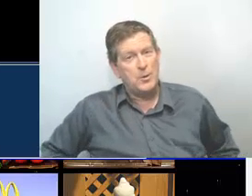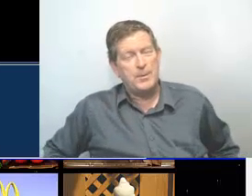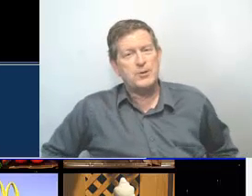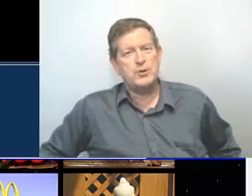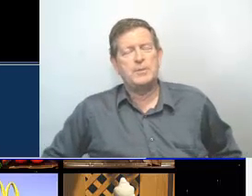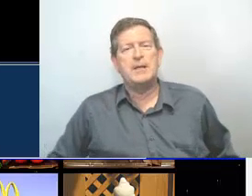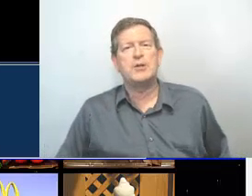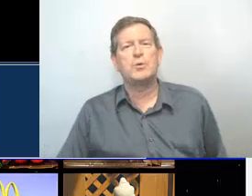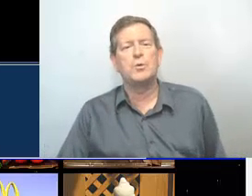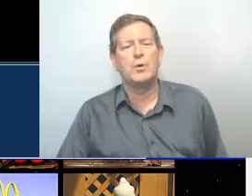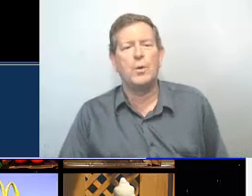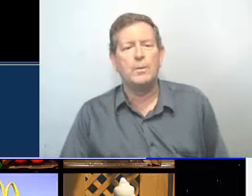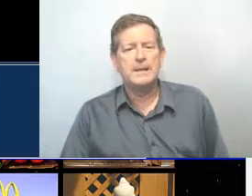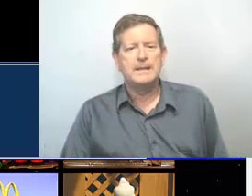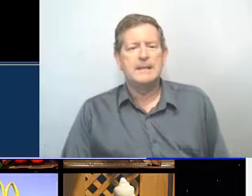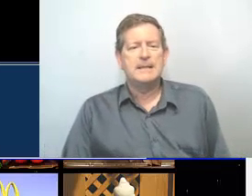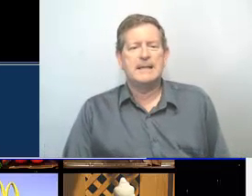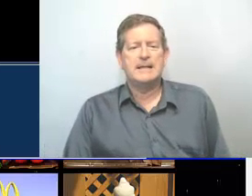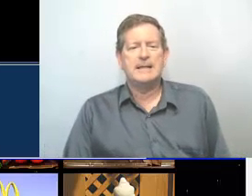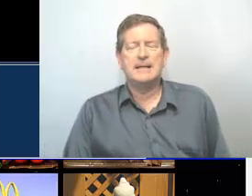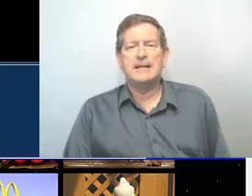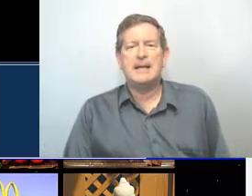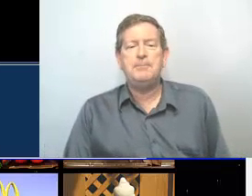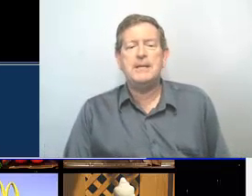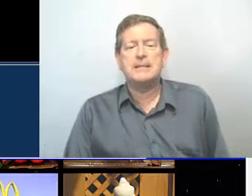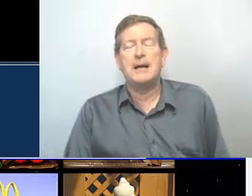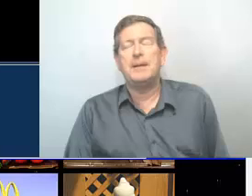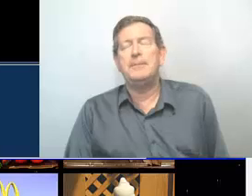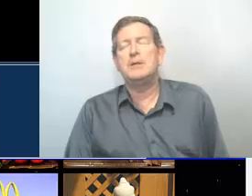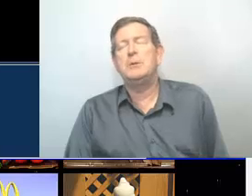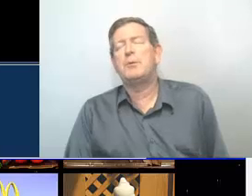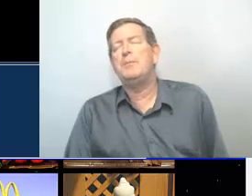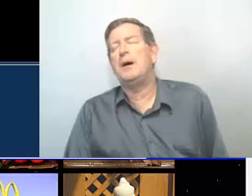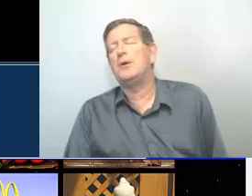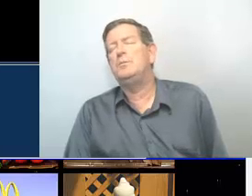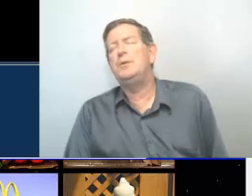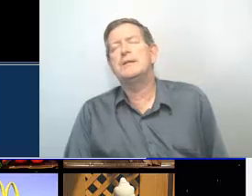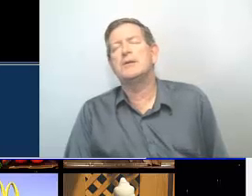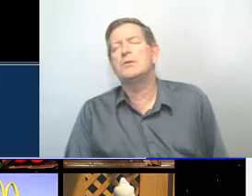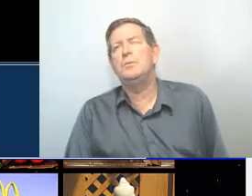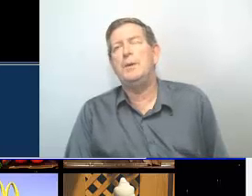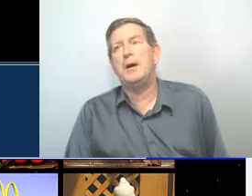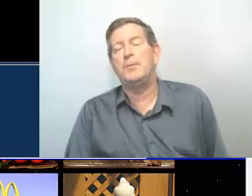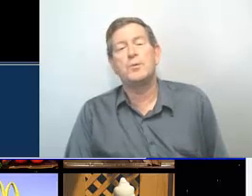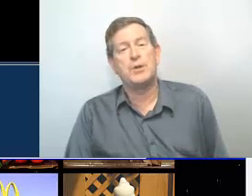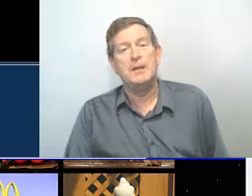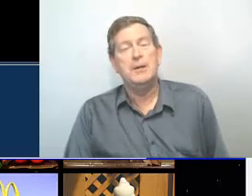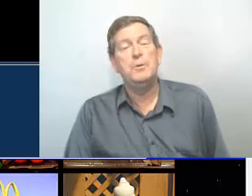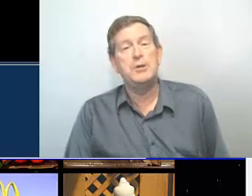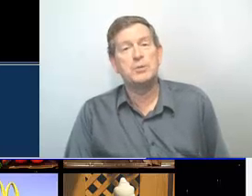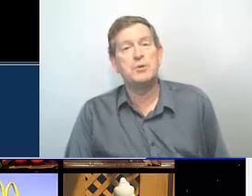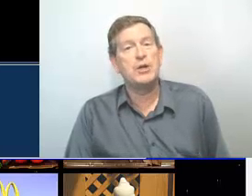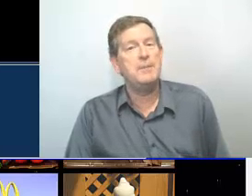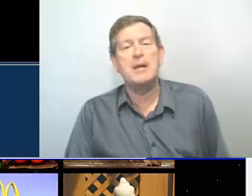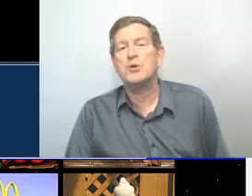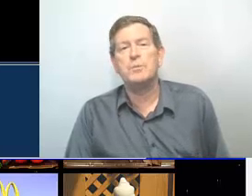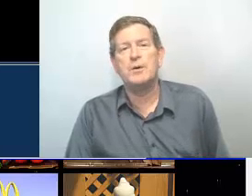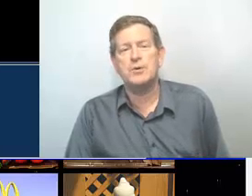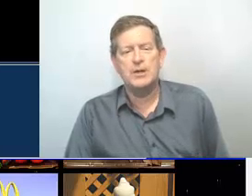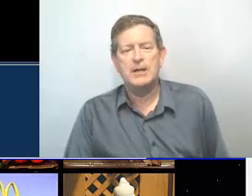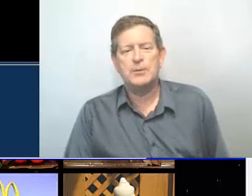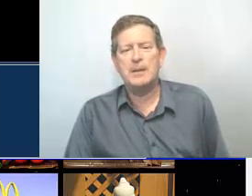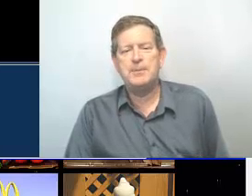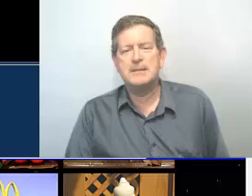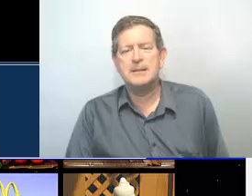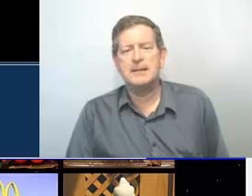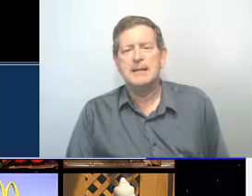manger les bonbons parce que je suis déjà trop gros. La pizza, Madame Nesbitt prépare une pizza superbe, donc j'aime et